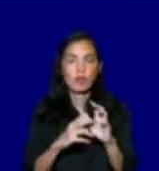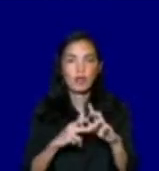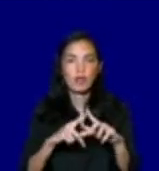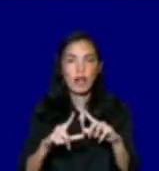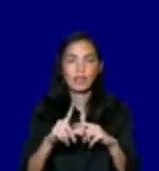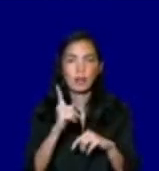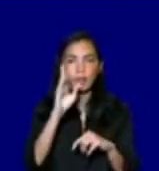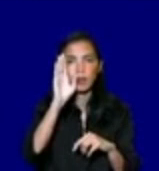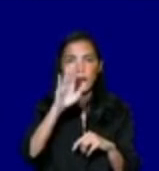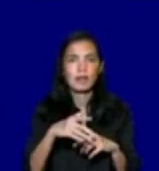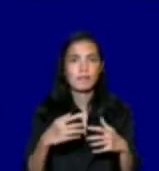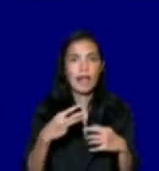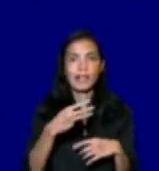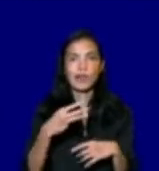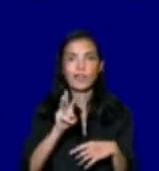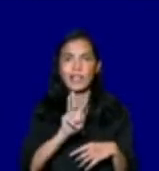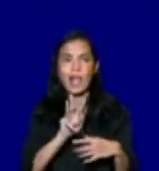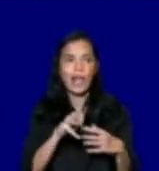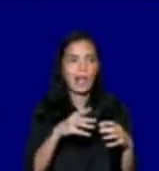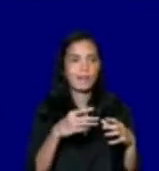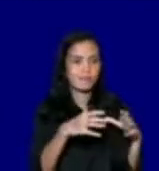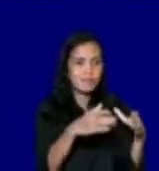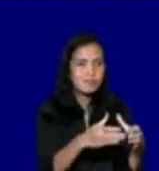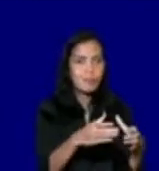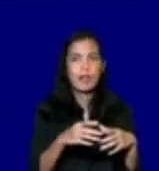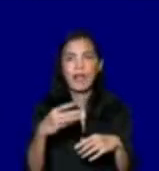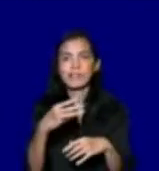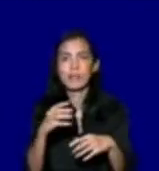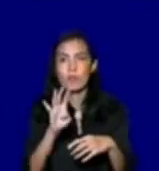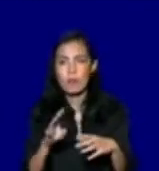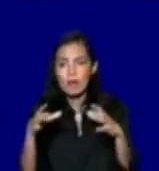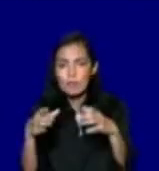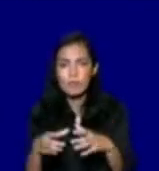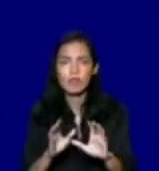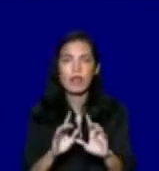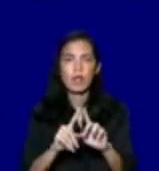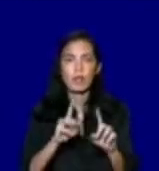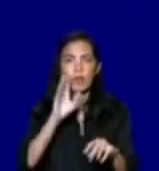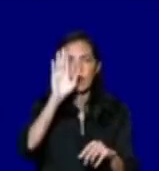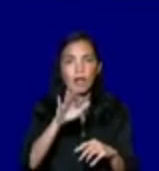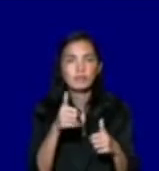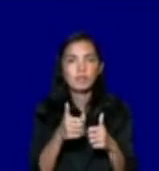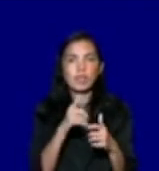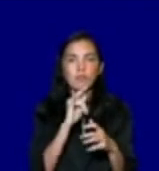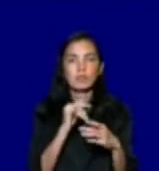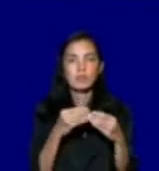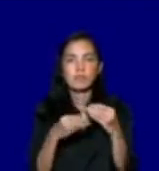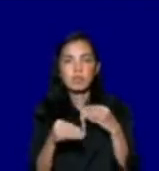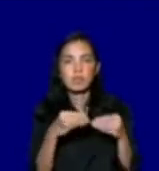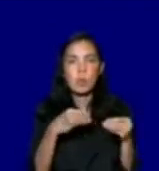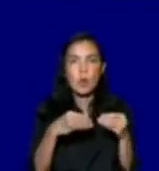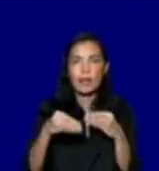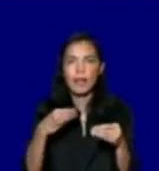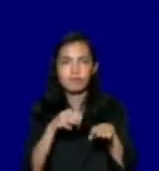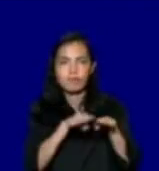ini dan kita semua terjebak di kotak-kotak ke depan lebih Ijal lebih lincah tentu Ini Membutuhkan pemahaman kita bersama